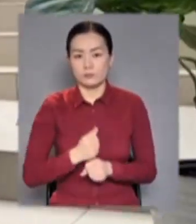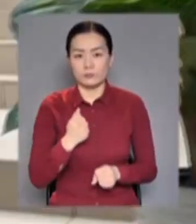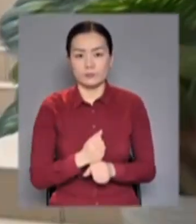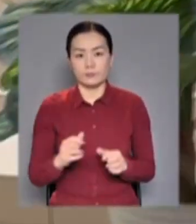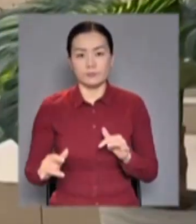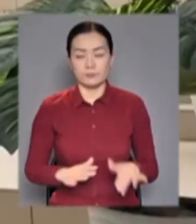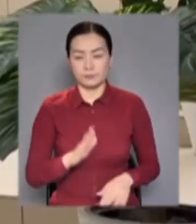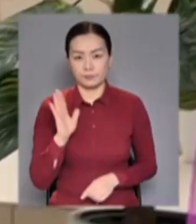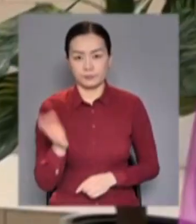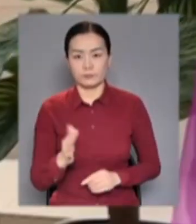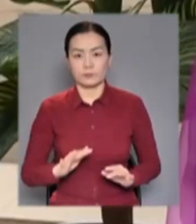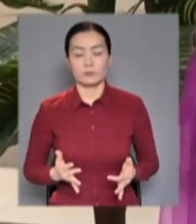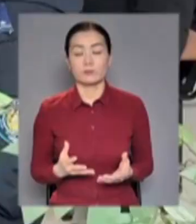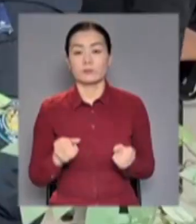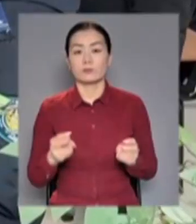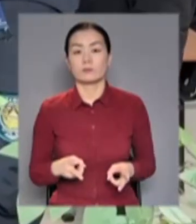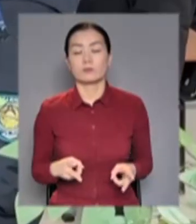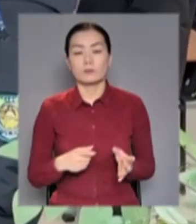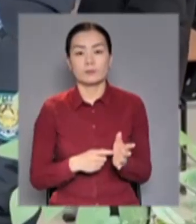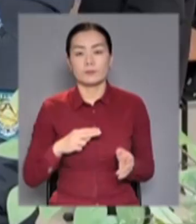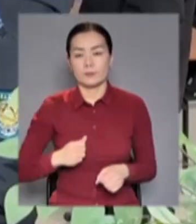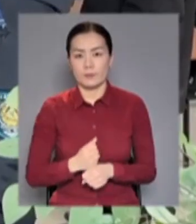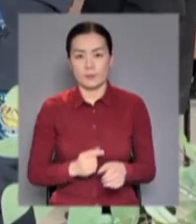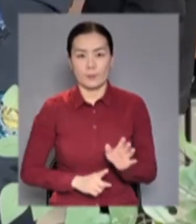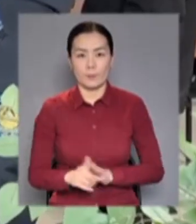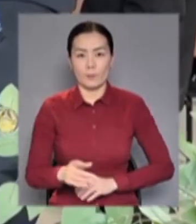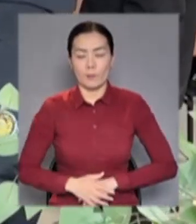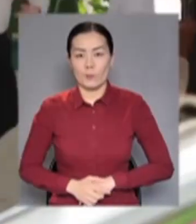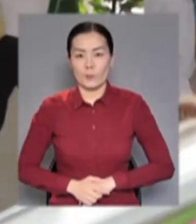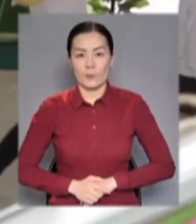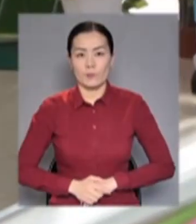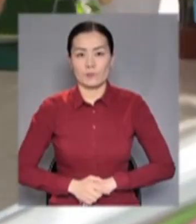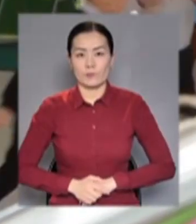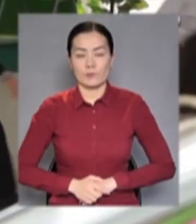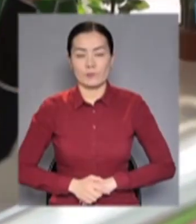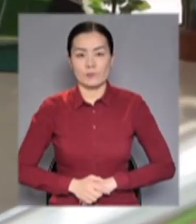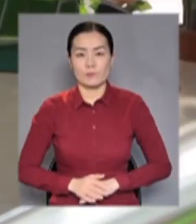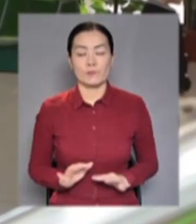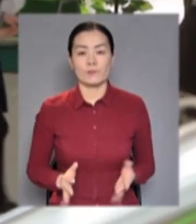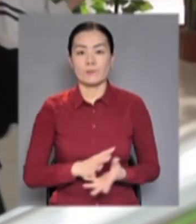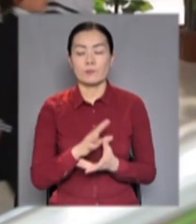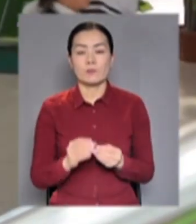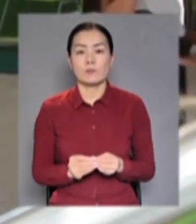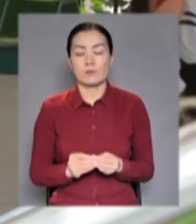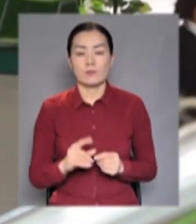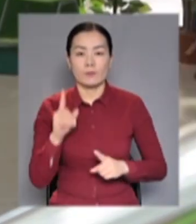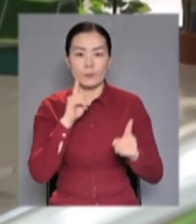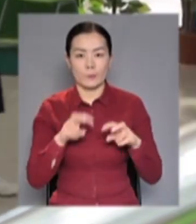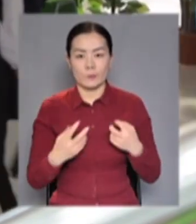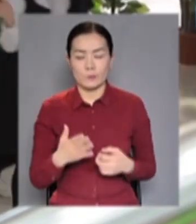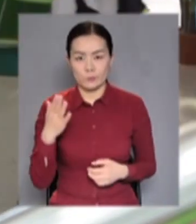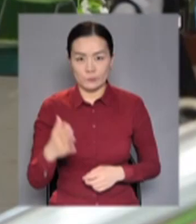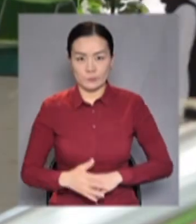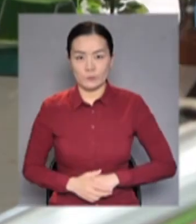жүргізіп жатыр. Осы оқиғаға қатысты тергеу амалдары басталды. Болған оқиға бойынша жиналыс өткізуге келіп отырқа